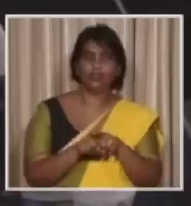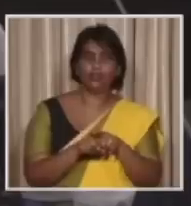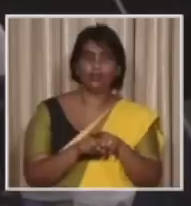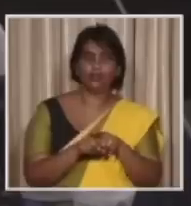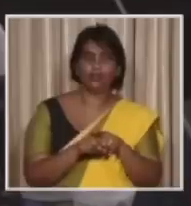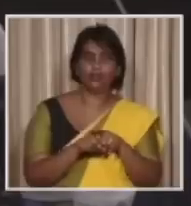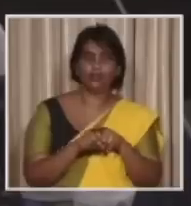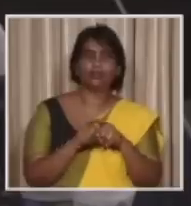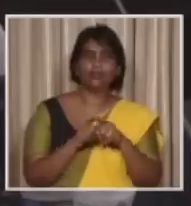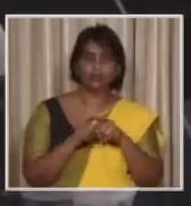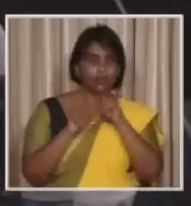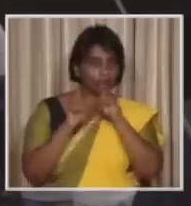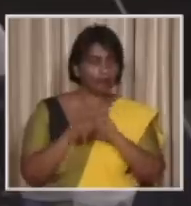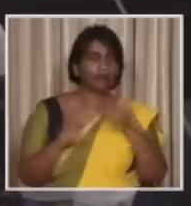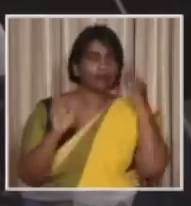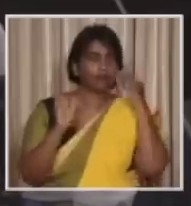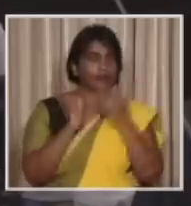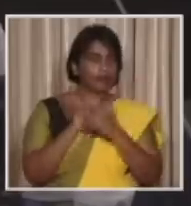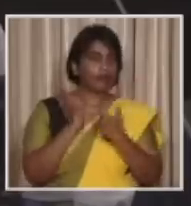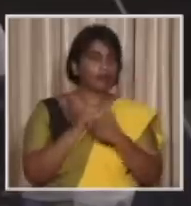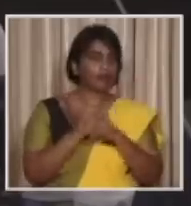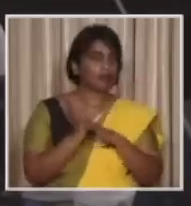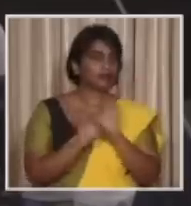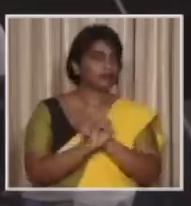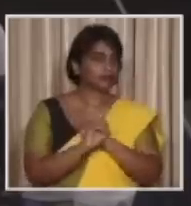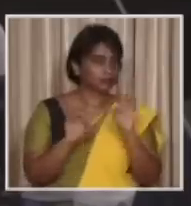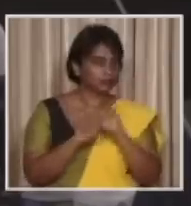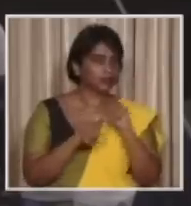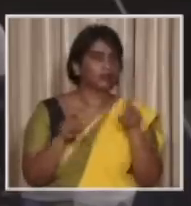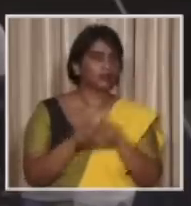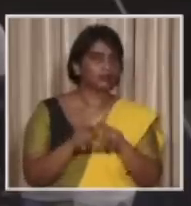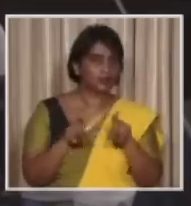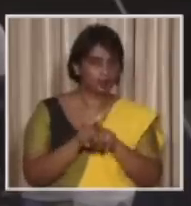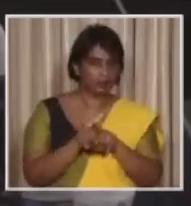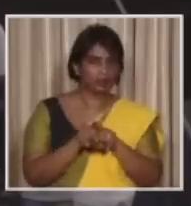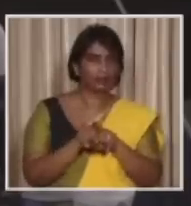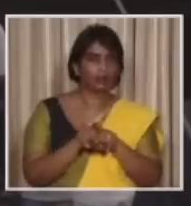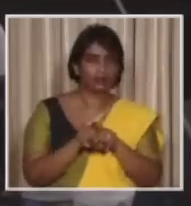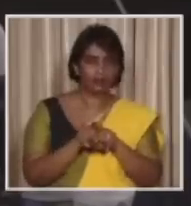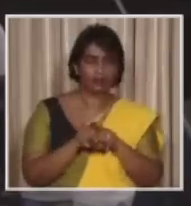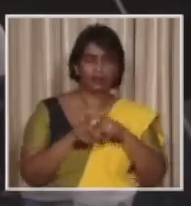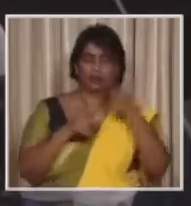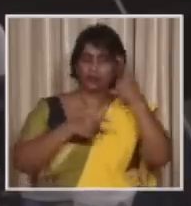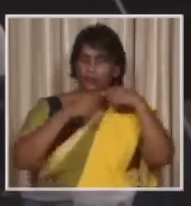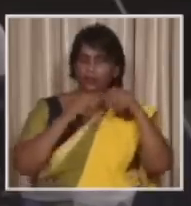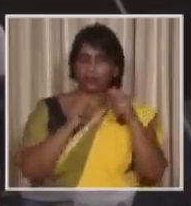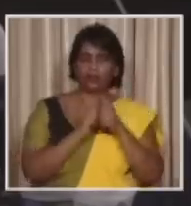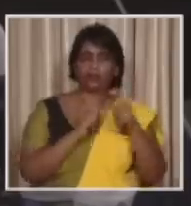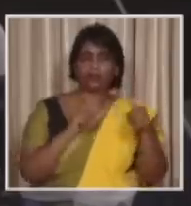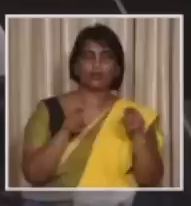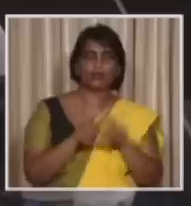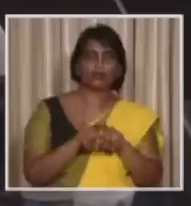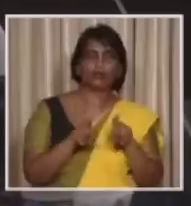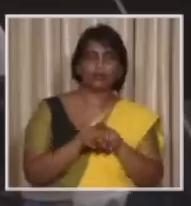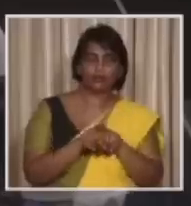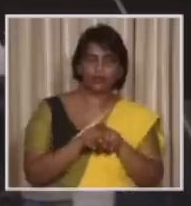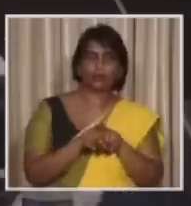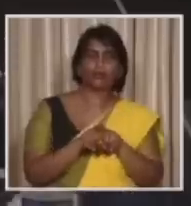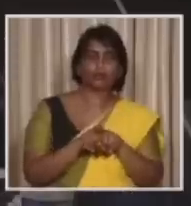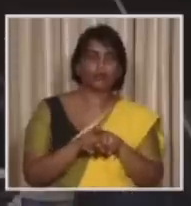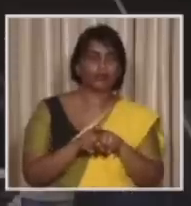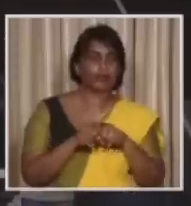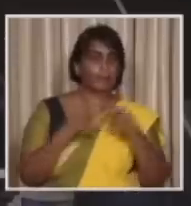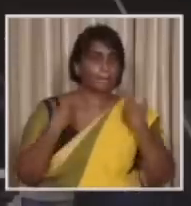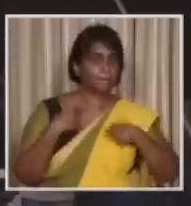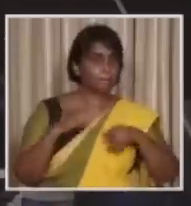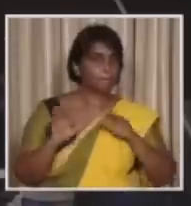රූපවාහිනියට ඒ ටෙලිවකී වැඩසටහනට ආණ්ඩුව හිතාමත්තම ප්‍රසිද්ධියක් අරන් දෙනවා. එදා රාජපක්ෂ